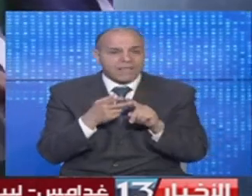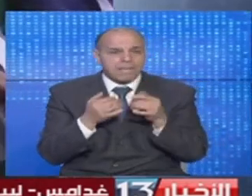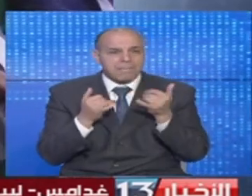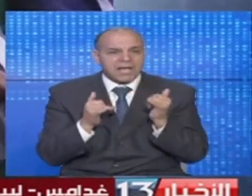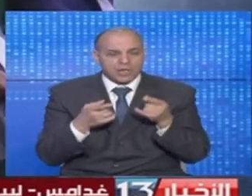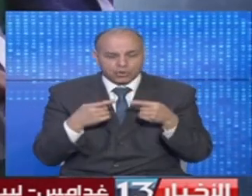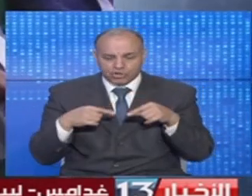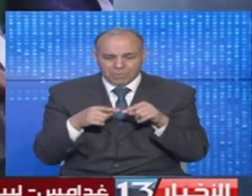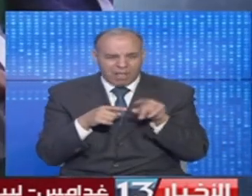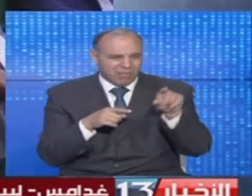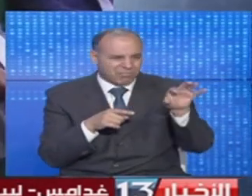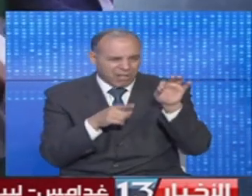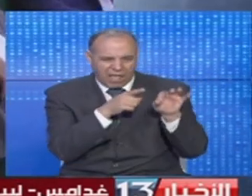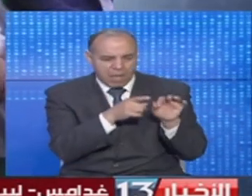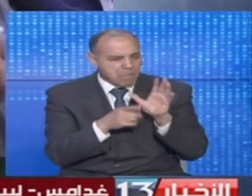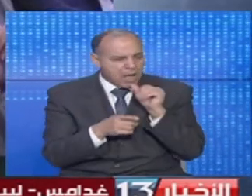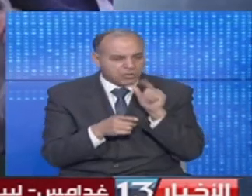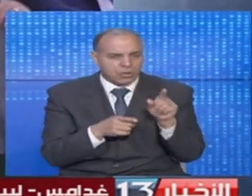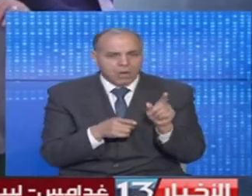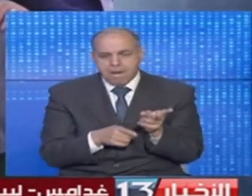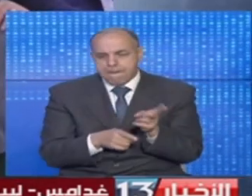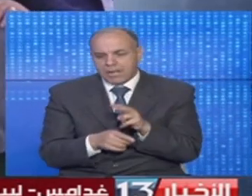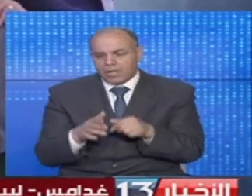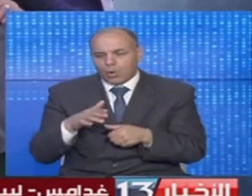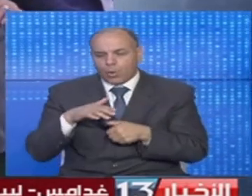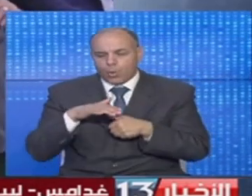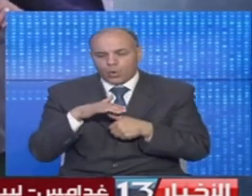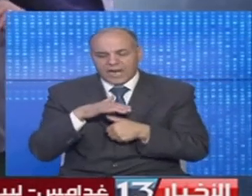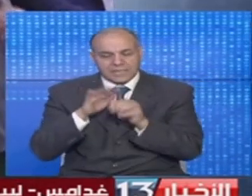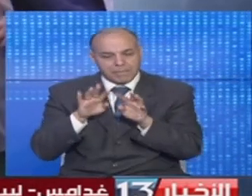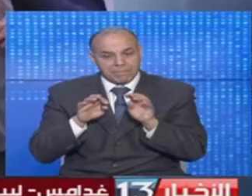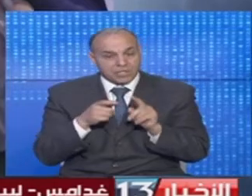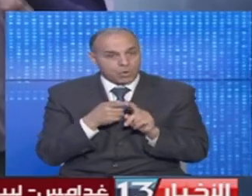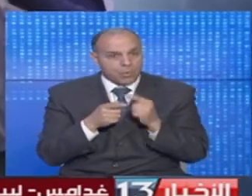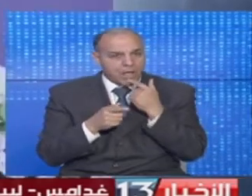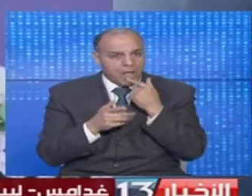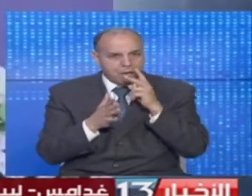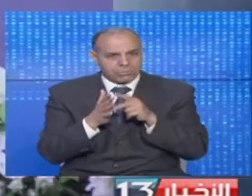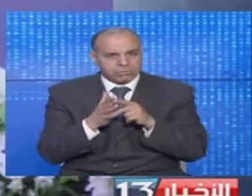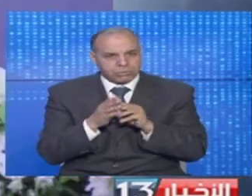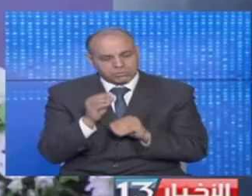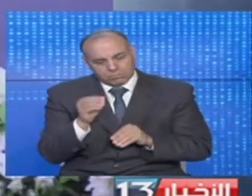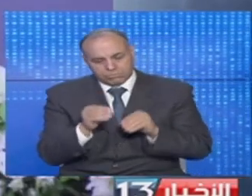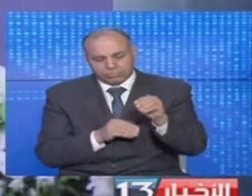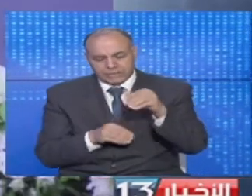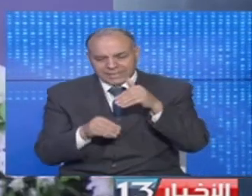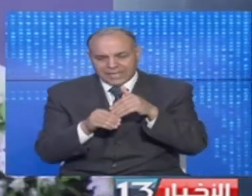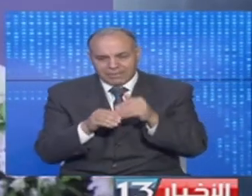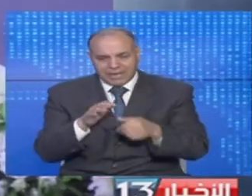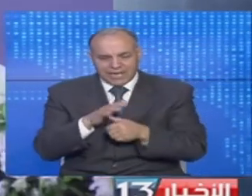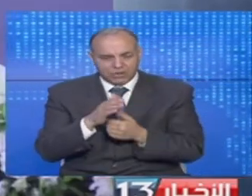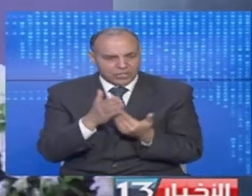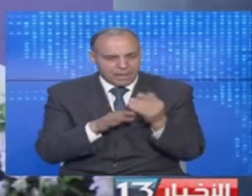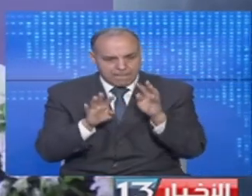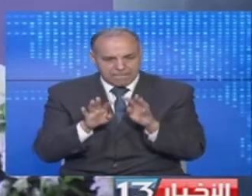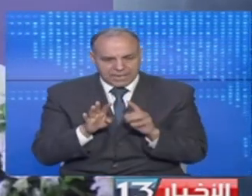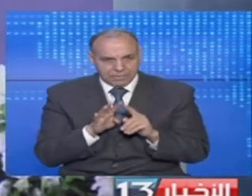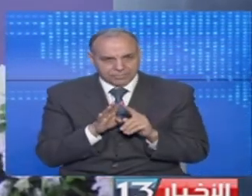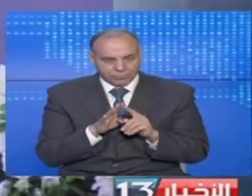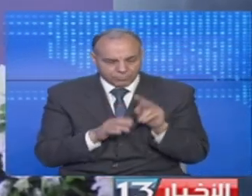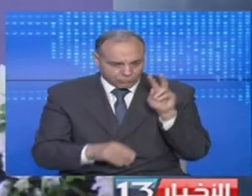مكان الاجتماع ومن ستؤول إليه رئاسة المجلس. وقد تقررت تأجيل جلسة انتخاب رئيس جديد للبرلمان